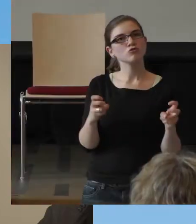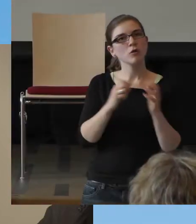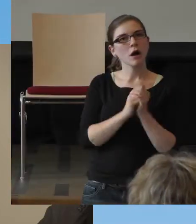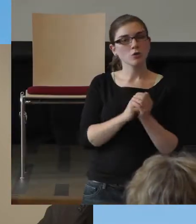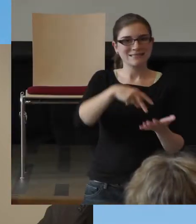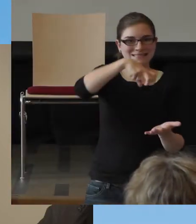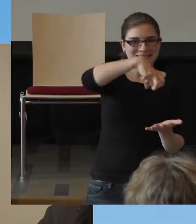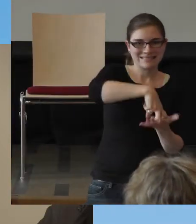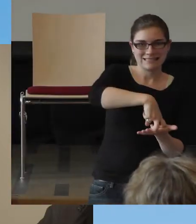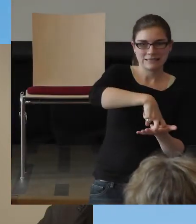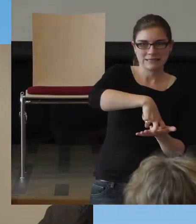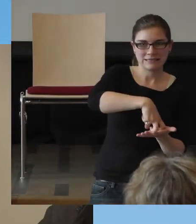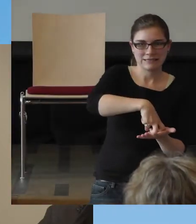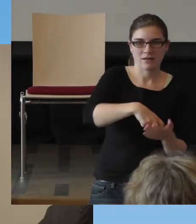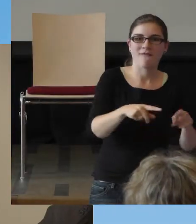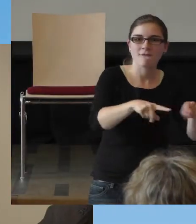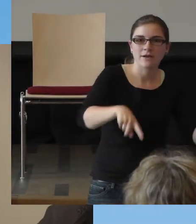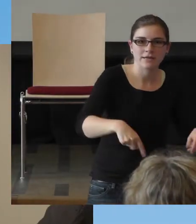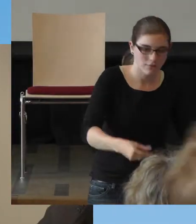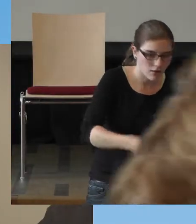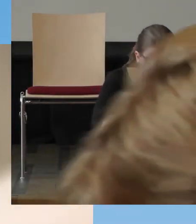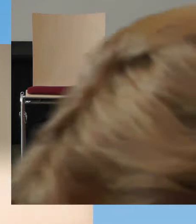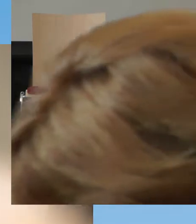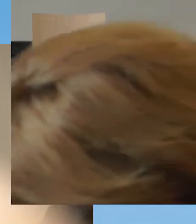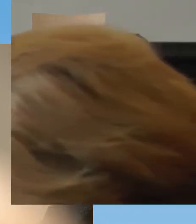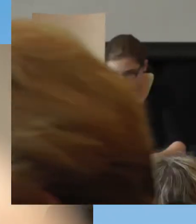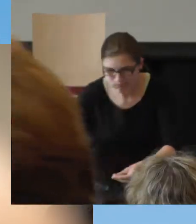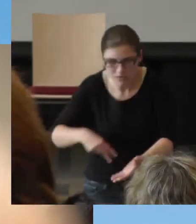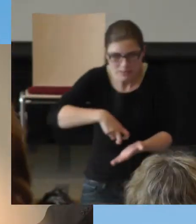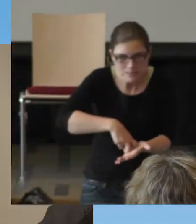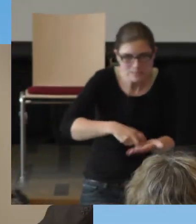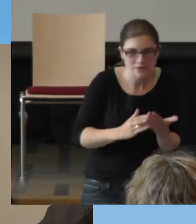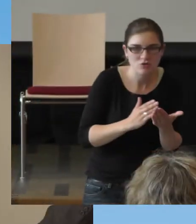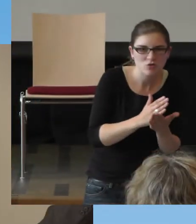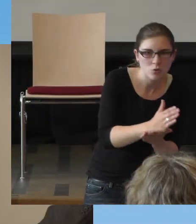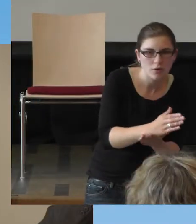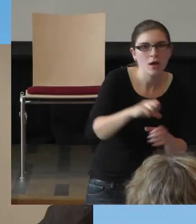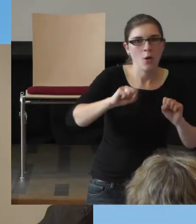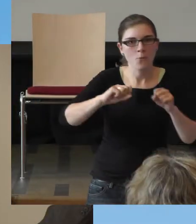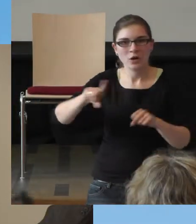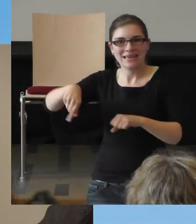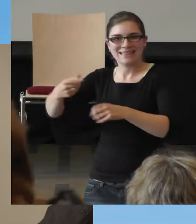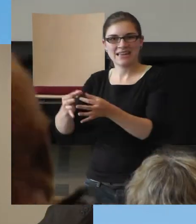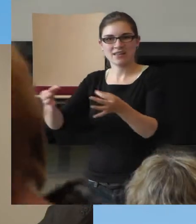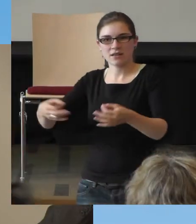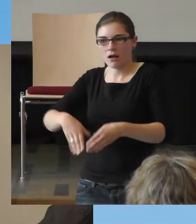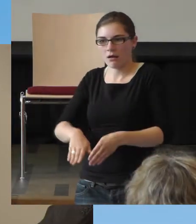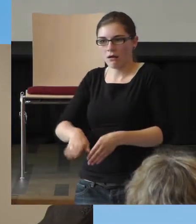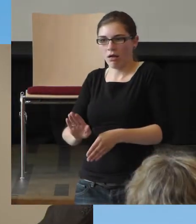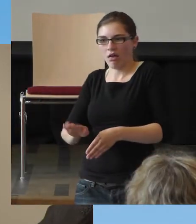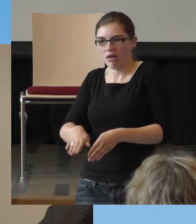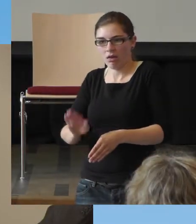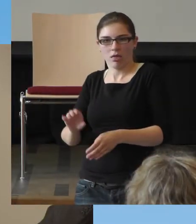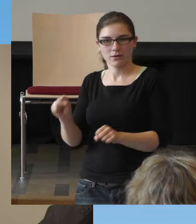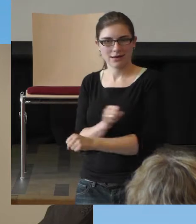gekniet hat und Fliesen verlegt hat, dann kann man am nächsten Tag eine Fußheberlähmung haben. Das gibt es durchaus,